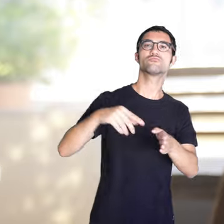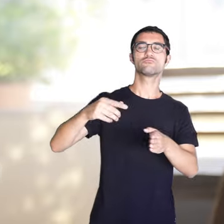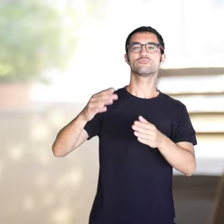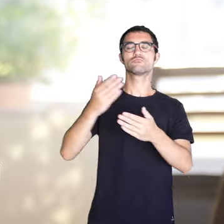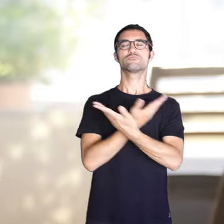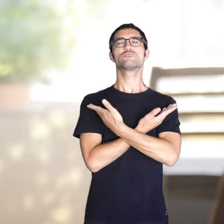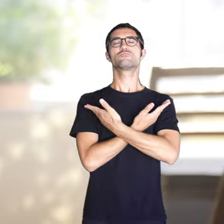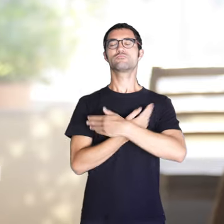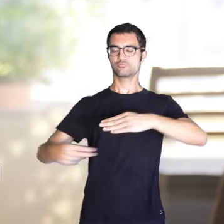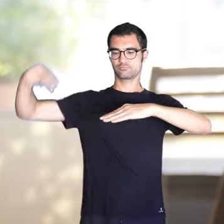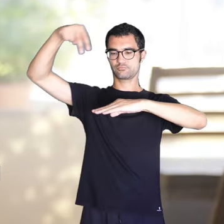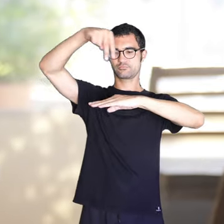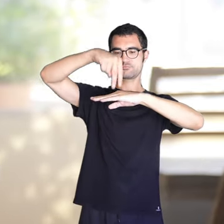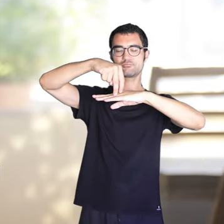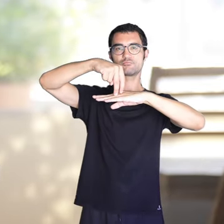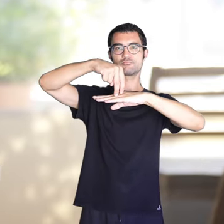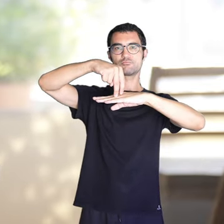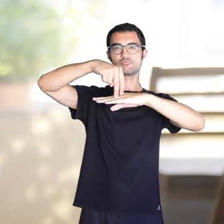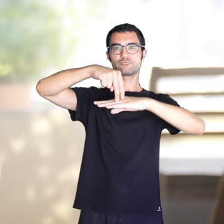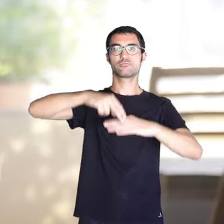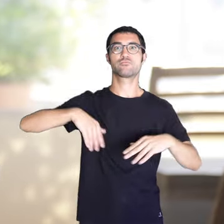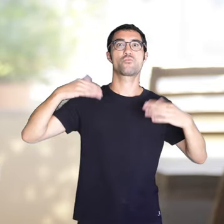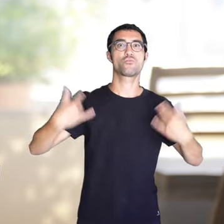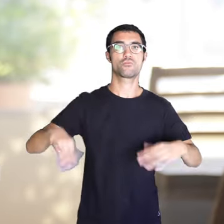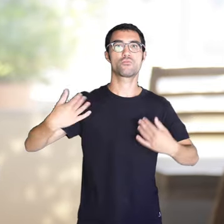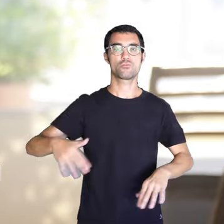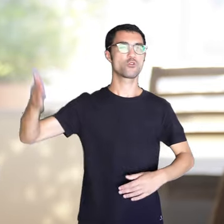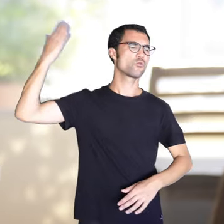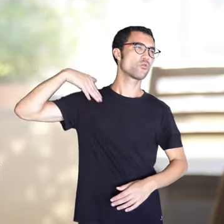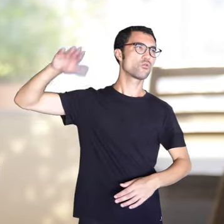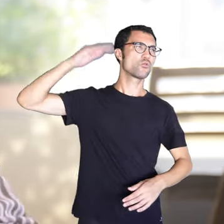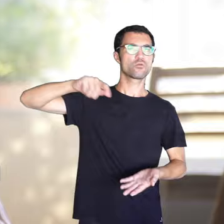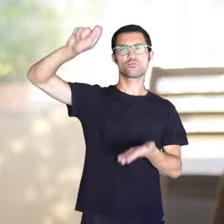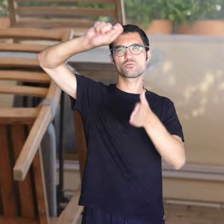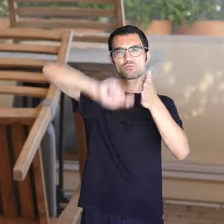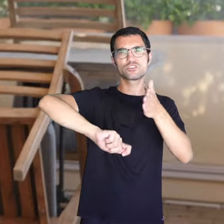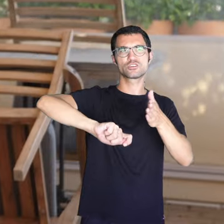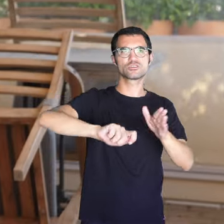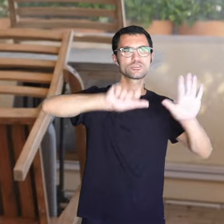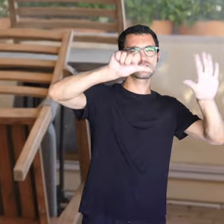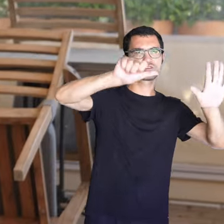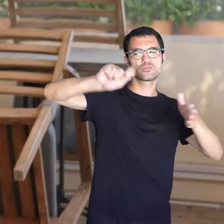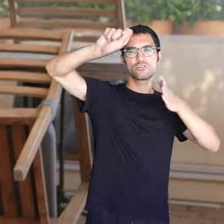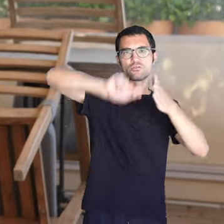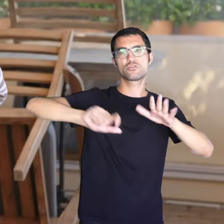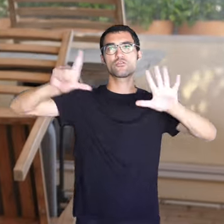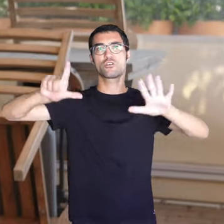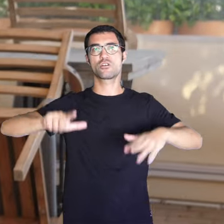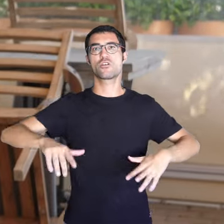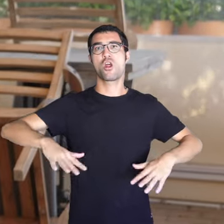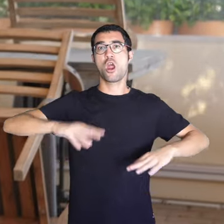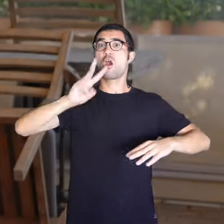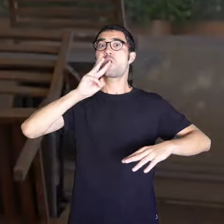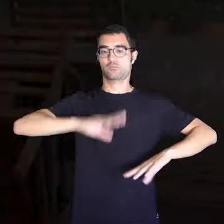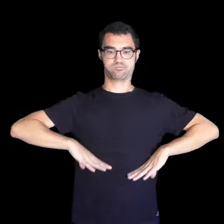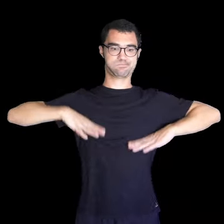Amb una roba d'aigua, el mes de juliol, amb el mes de juny, amb una roba d'aigua. Això, per ser professor que ja desvau,